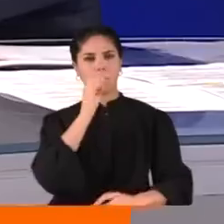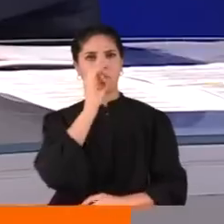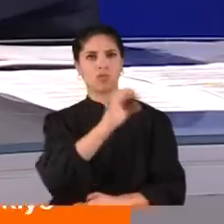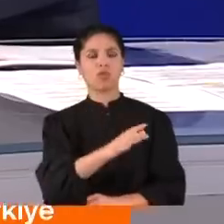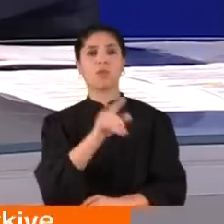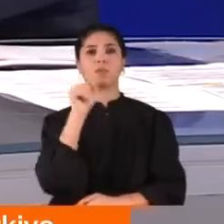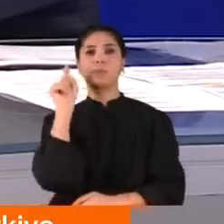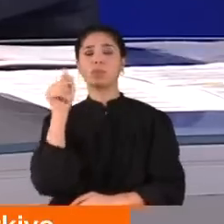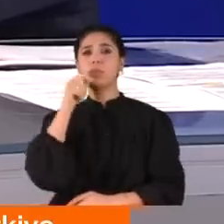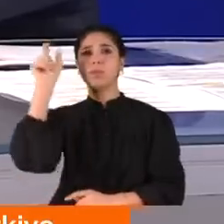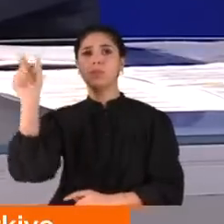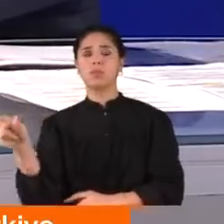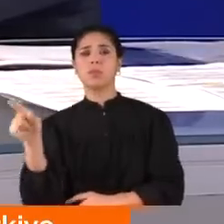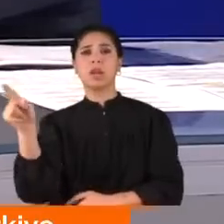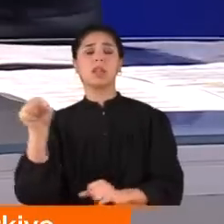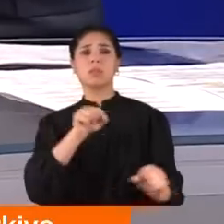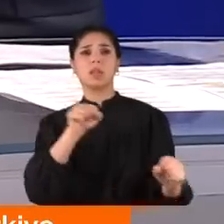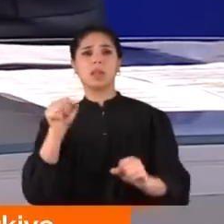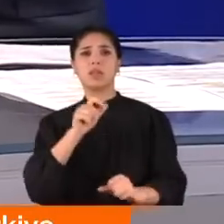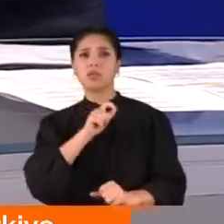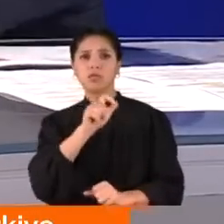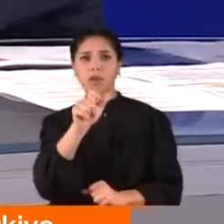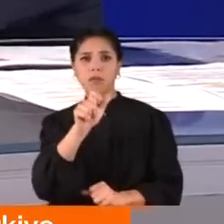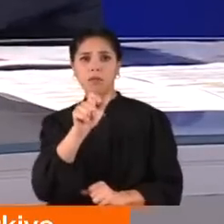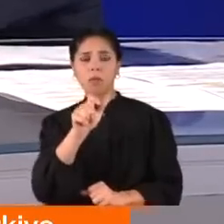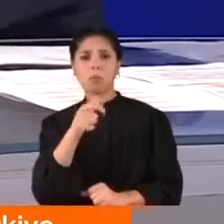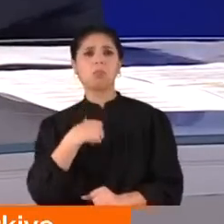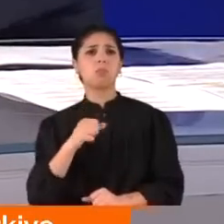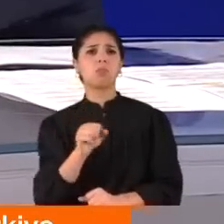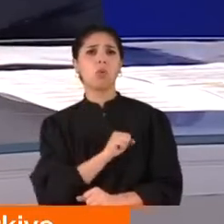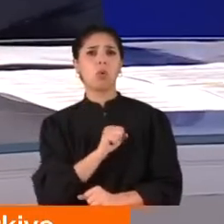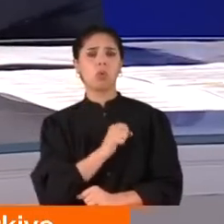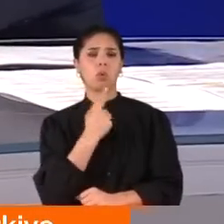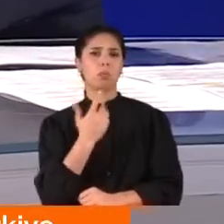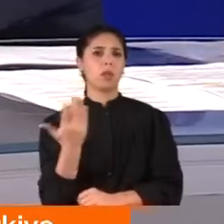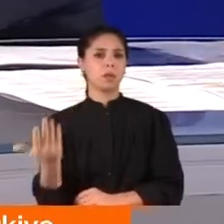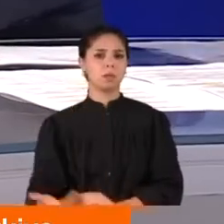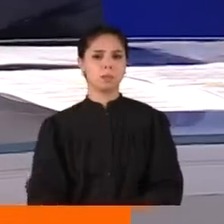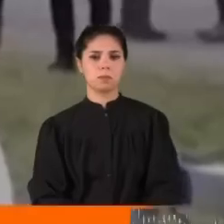Paludan'ın tüm bu isyana yanıtı ise gördüğünüz gibi oldu. Korkuyorum.